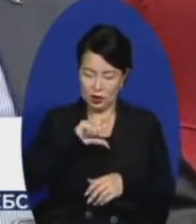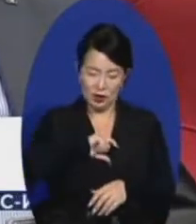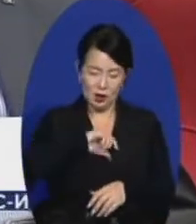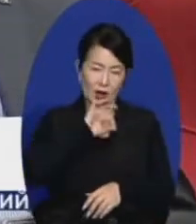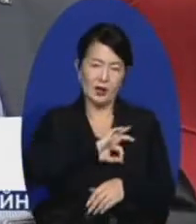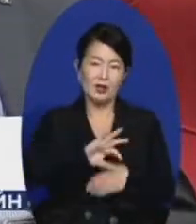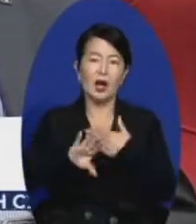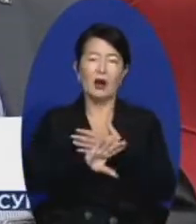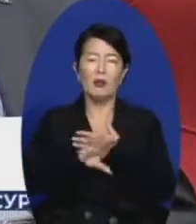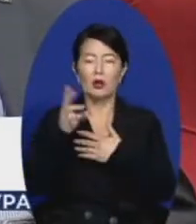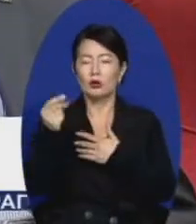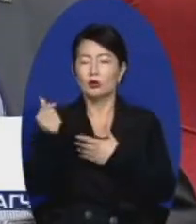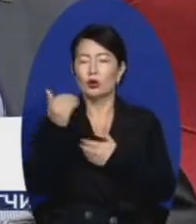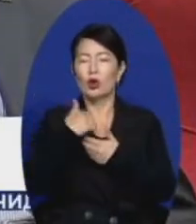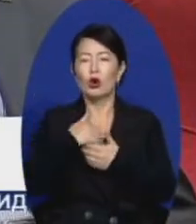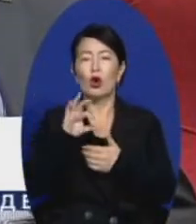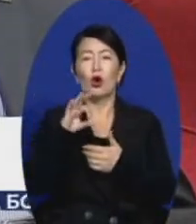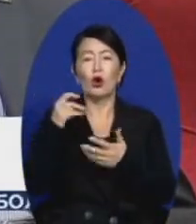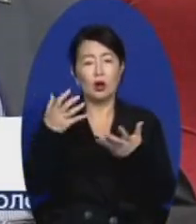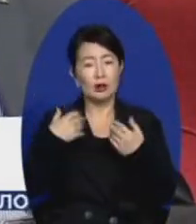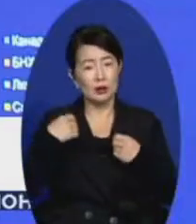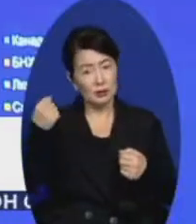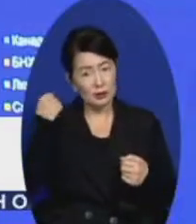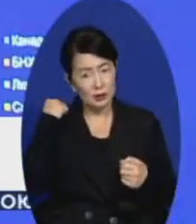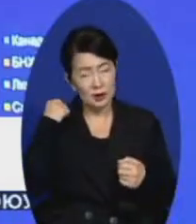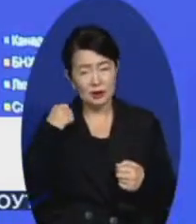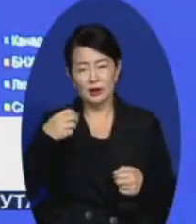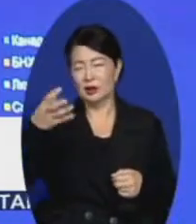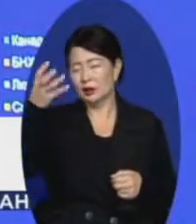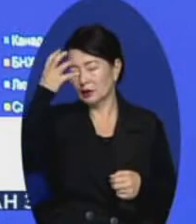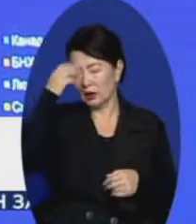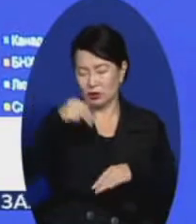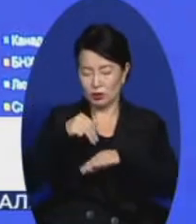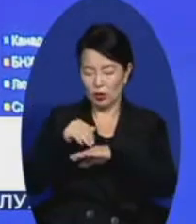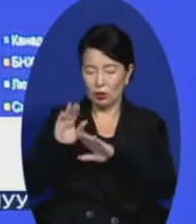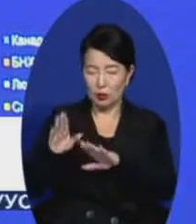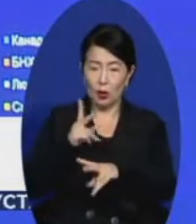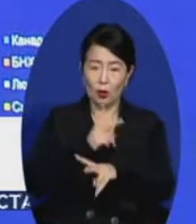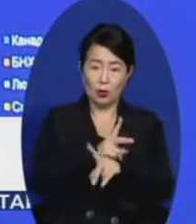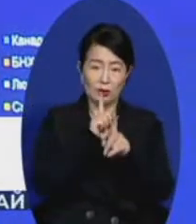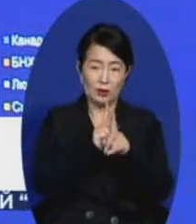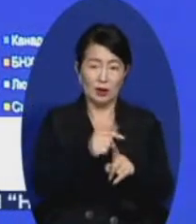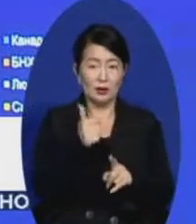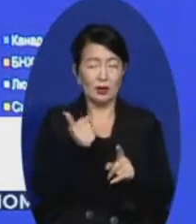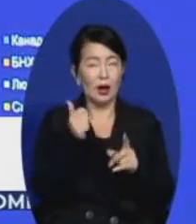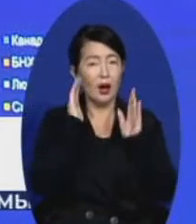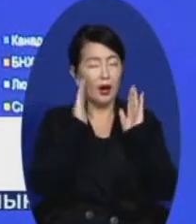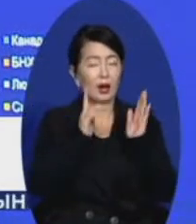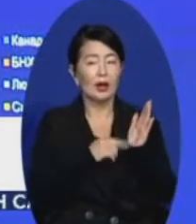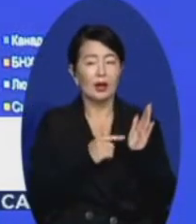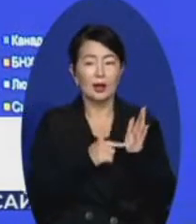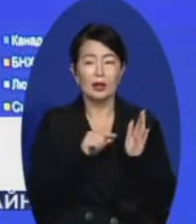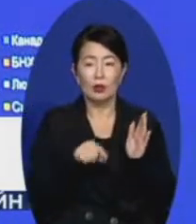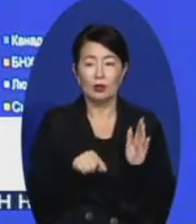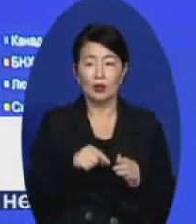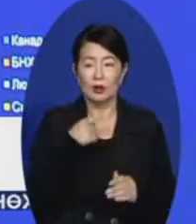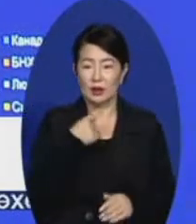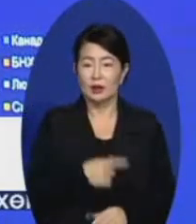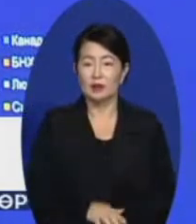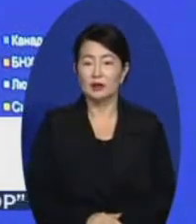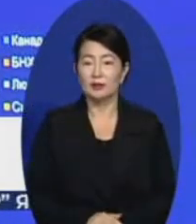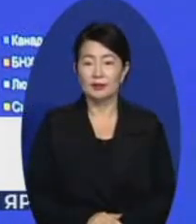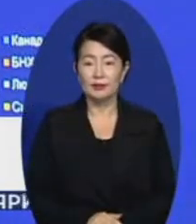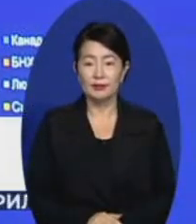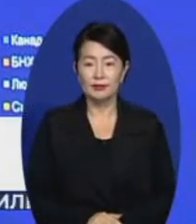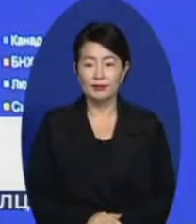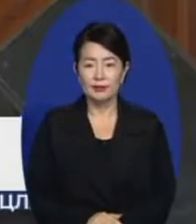хөрөнгө оруулалтынхаа өгөөжийг хүртэж чаддаг засаглалын тогтвортой хуулиа хэрэгжүүлдэг байх тал дээрч анхаарах шаардлага бий болсныг хэллээ.